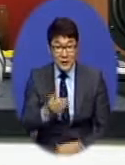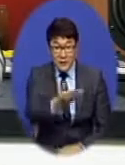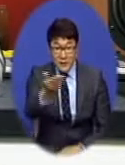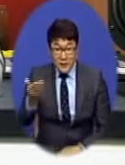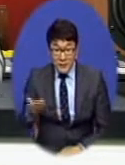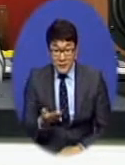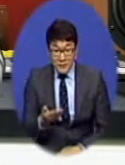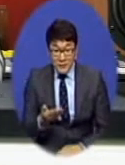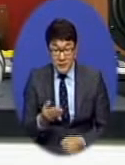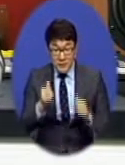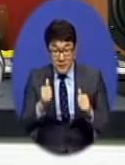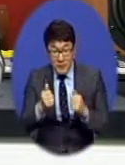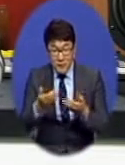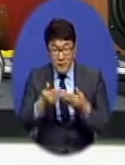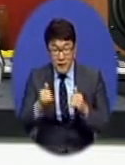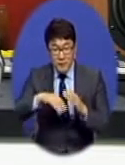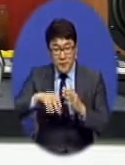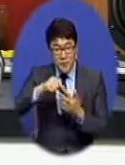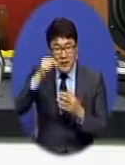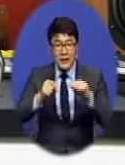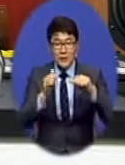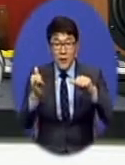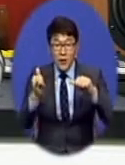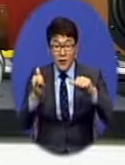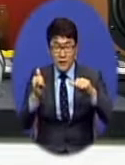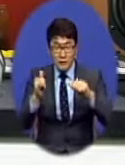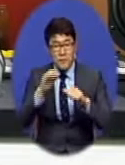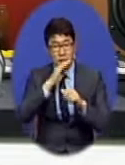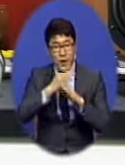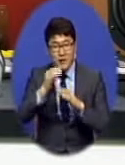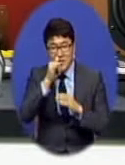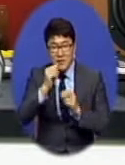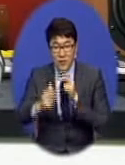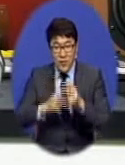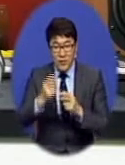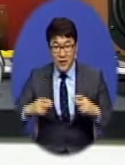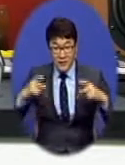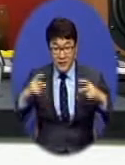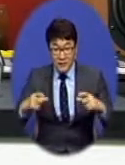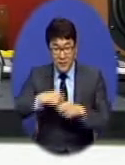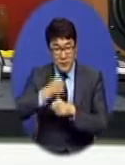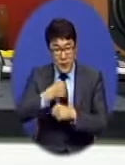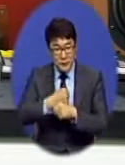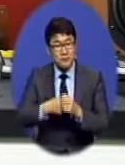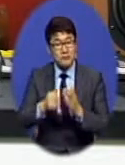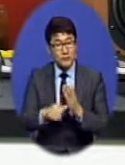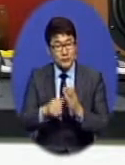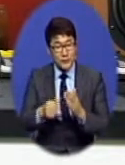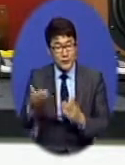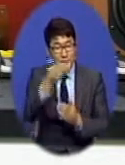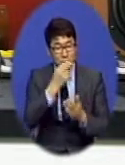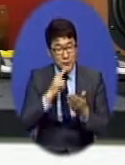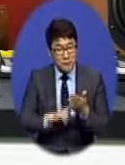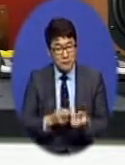시청자 참여자분들 중에요. 5분을 추첨해서 저희 통일의 염원을 담은 개성공단에서 제조한 시스브로